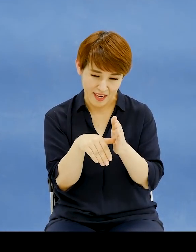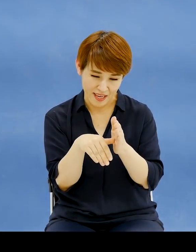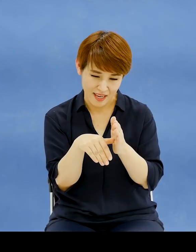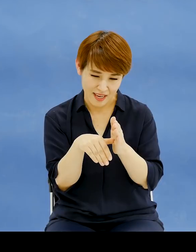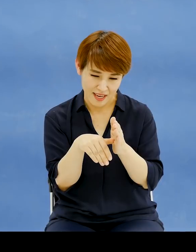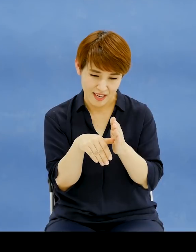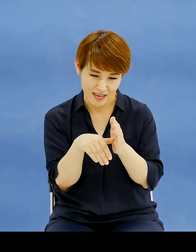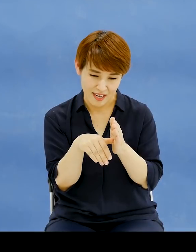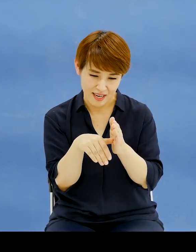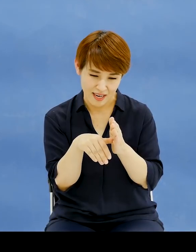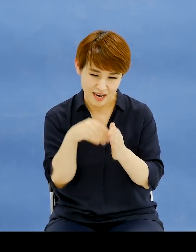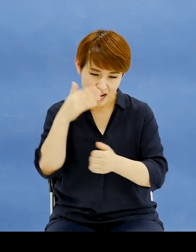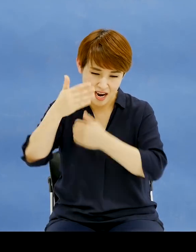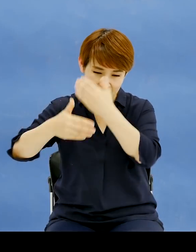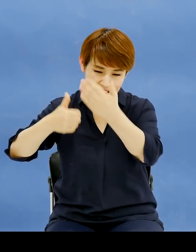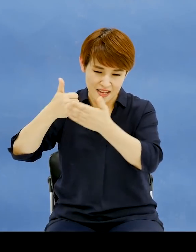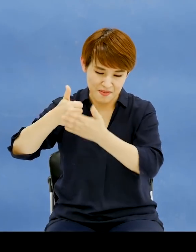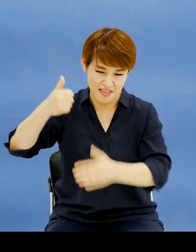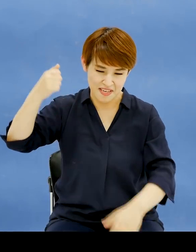있는데 하나님이